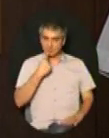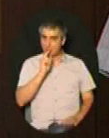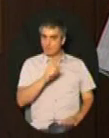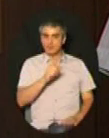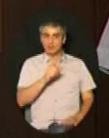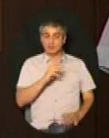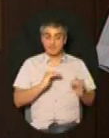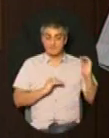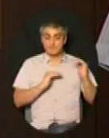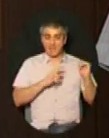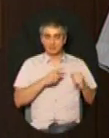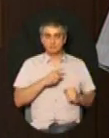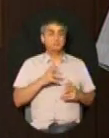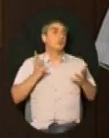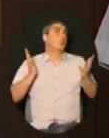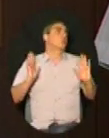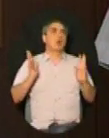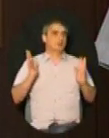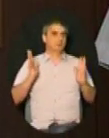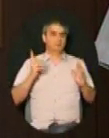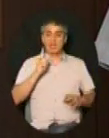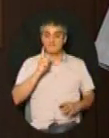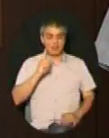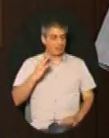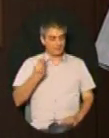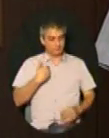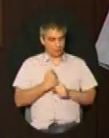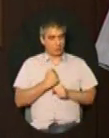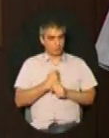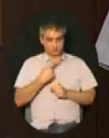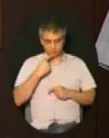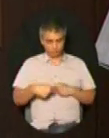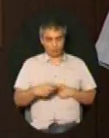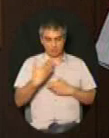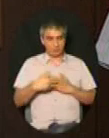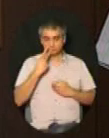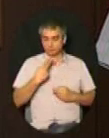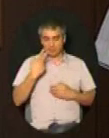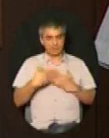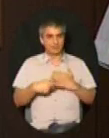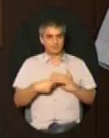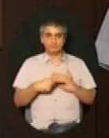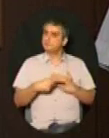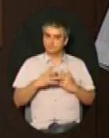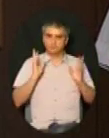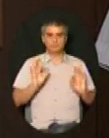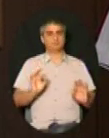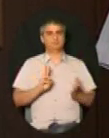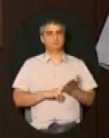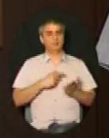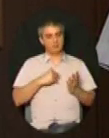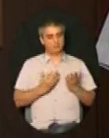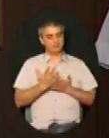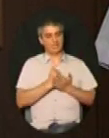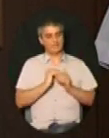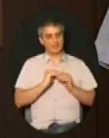לך, הפערים הם מחרידים, אבל הצעדים שאנחנו עושים בשנה האחרונה, בשנתיים האחרונות, הם צעדים נכונים. אנחנו מעלים